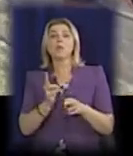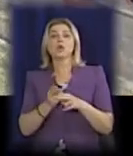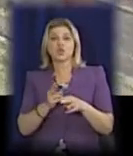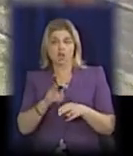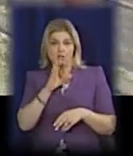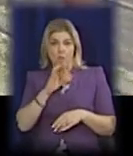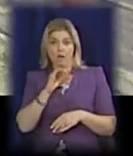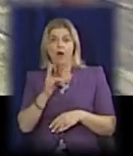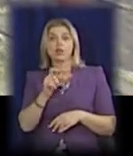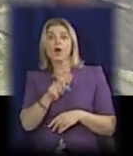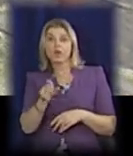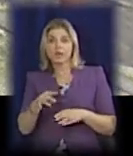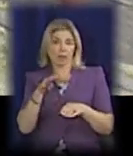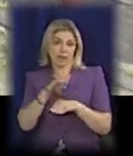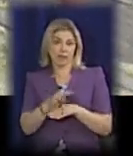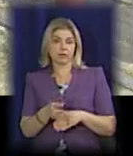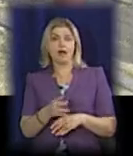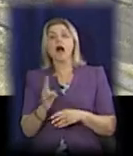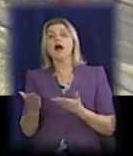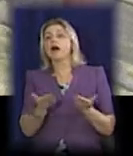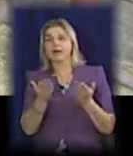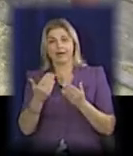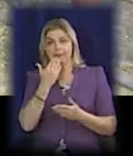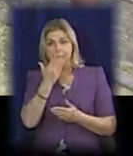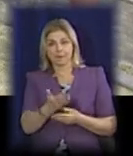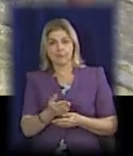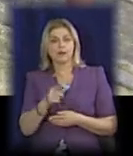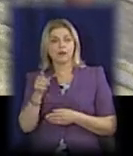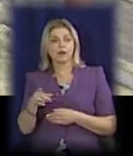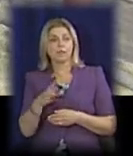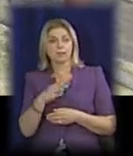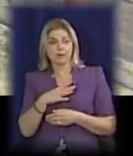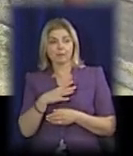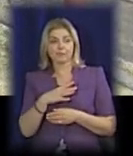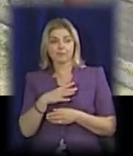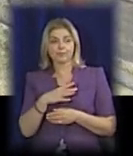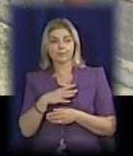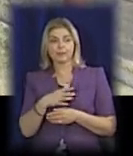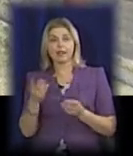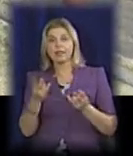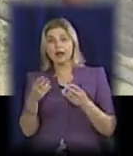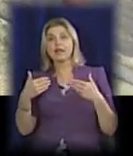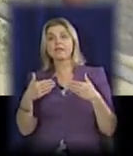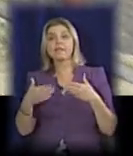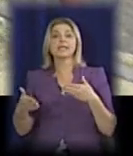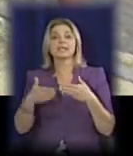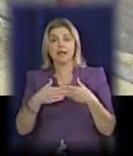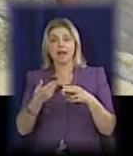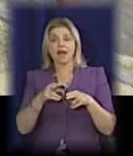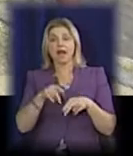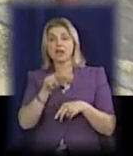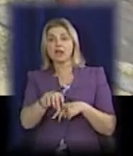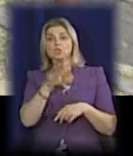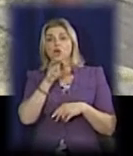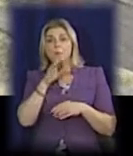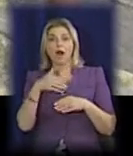нападає. На які? На цих шла свинка, вона з нього торби отривала. Ну, треба двері просто закрити, та собака дворовая. Ну